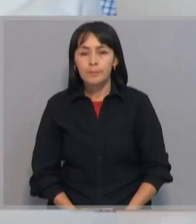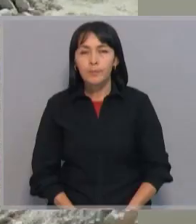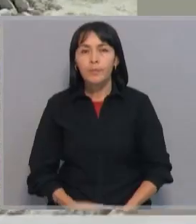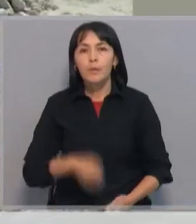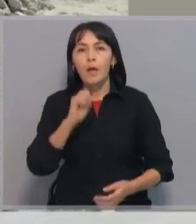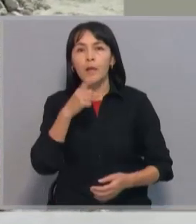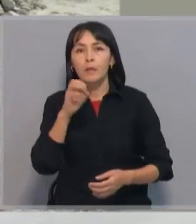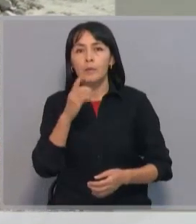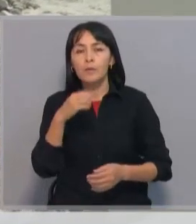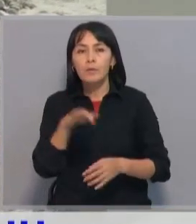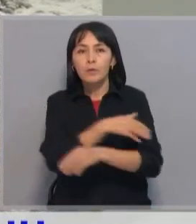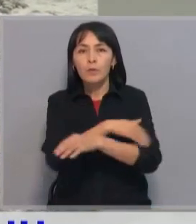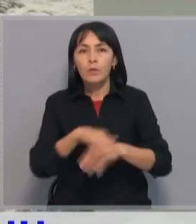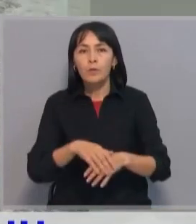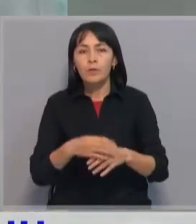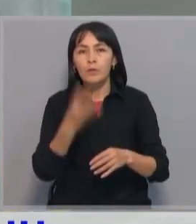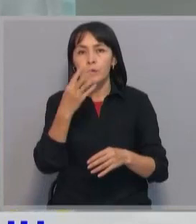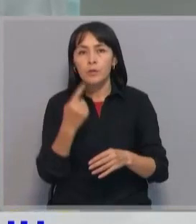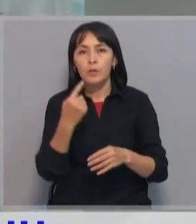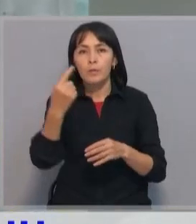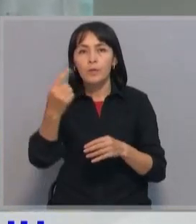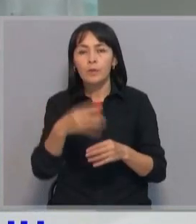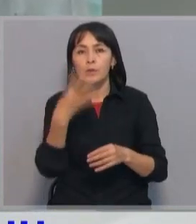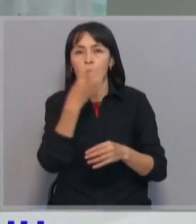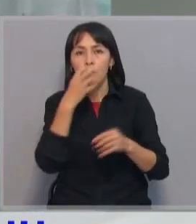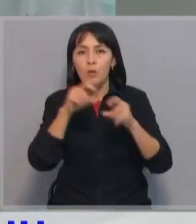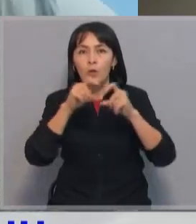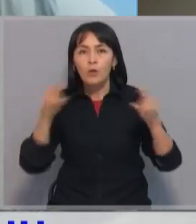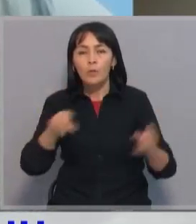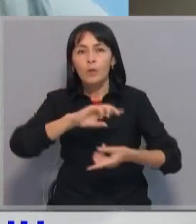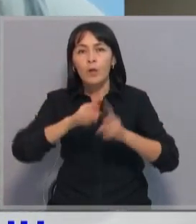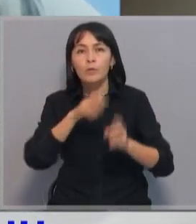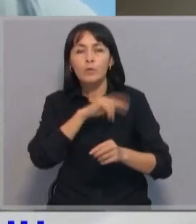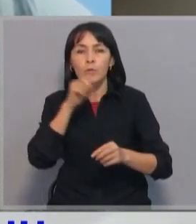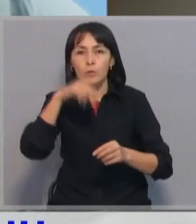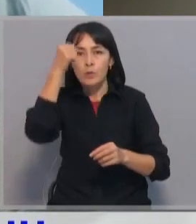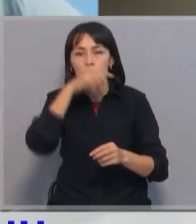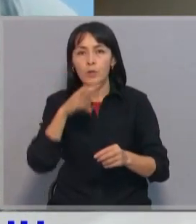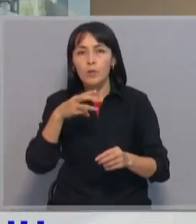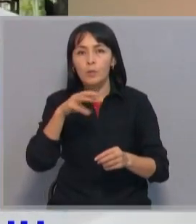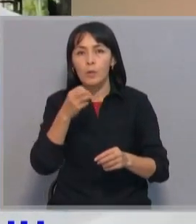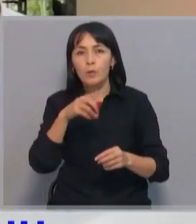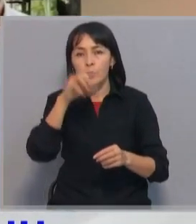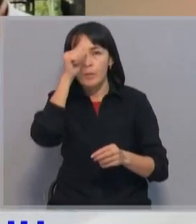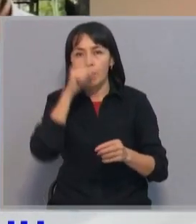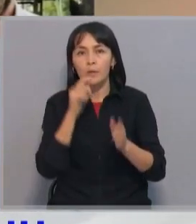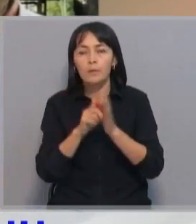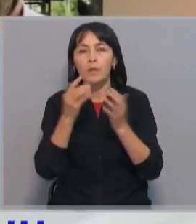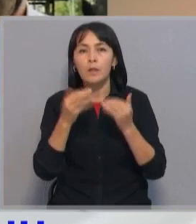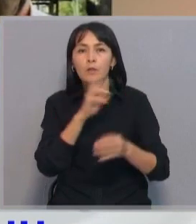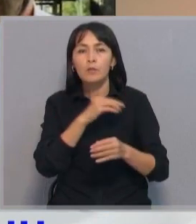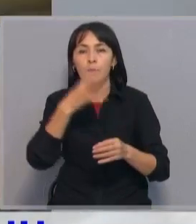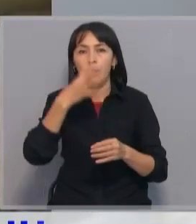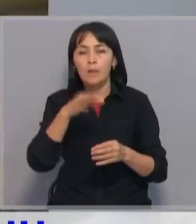Адырбеков Жібек жолы көшесінде ұзындығы 4 шақырымды құрайтын магистралдық жылу құбырын ауыстыру жұмыстары осы жылдың маусым айында басталған. Қазіргі уақытта жалпы